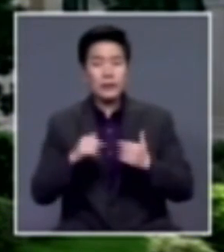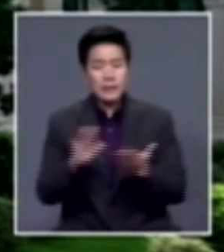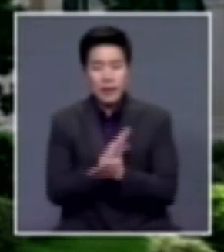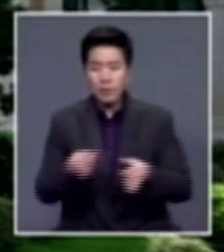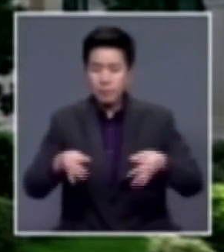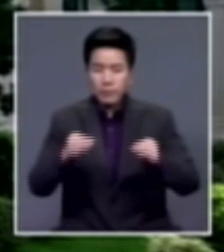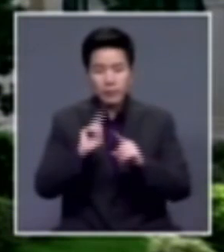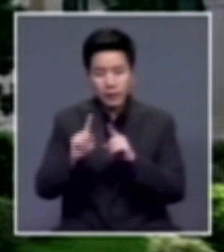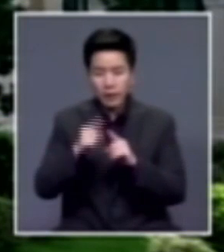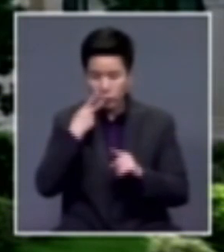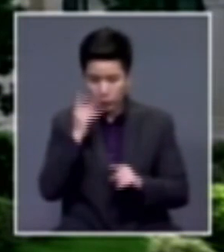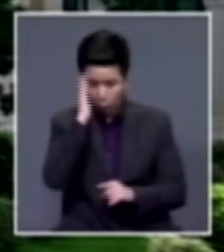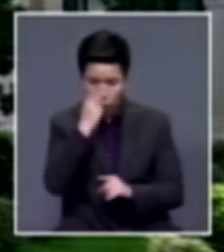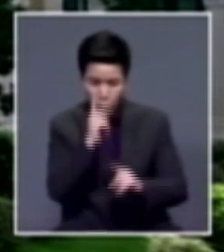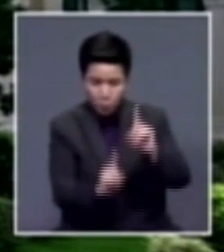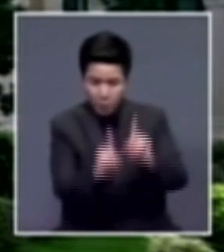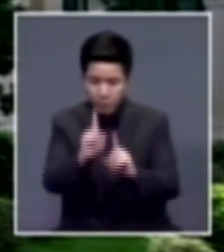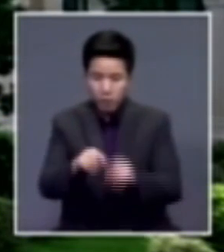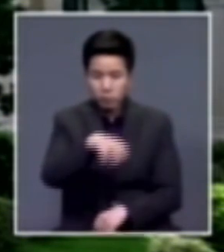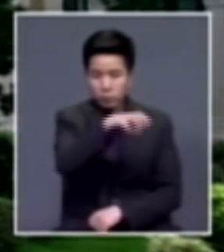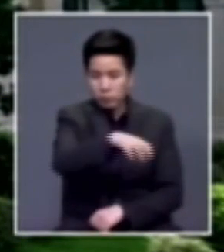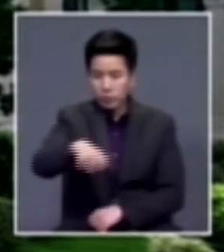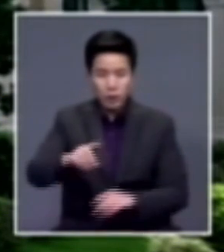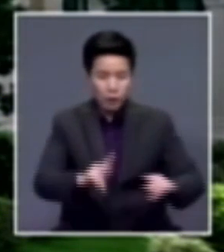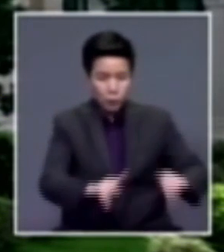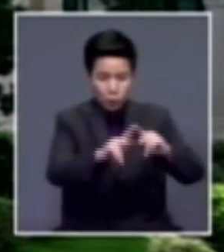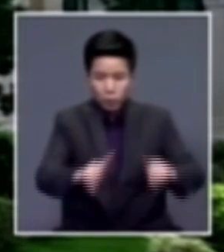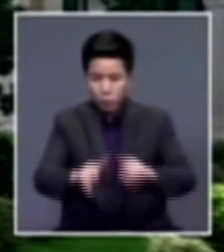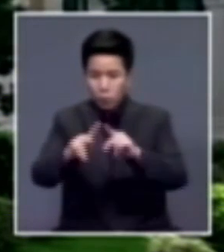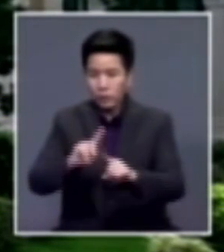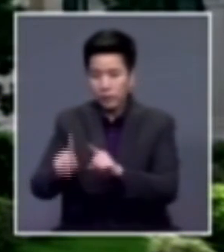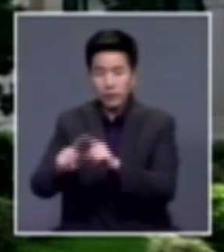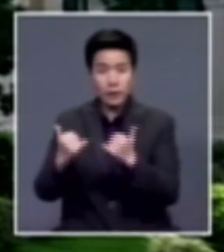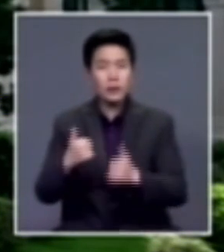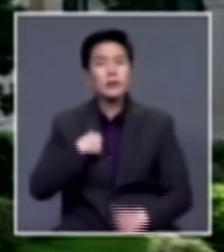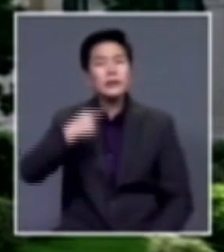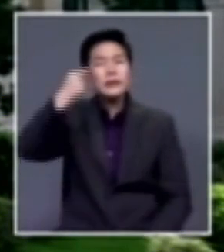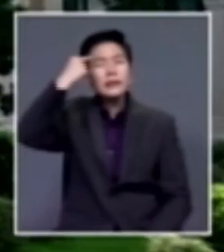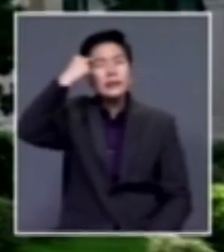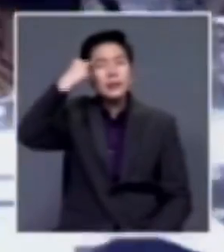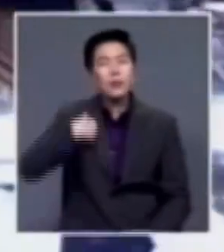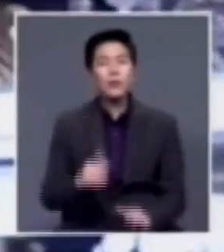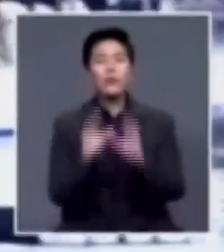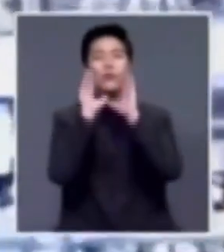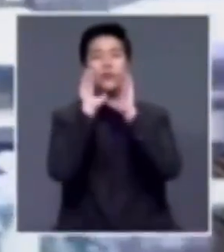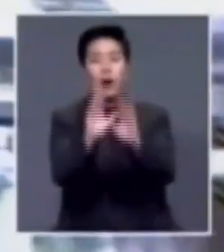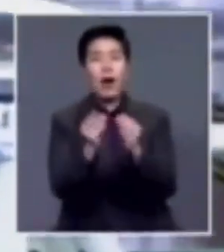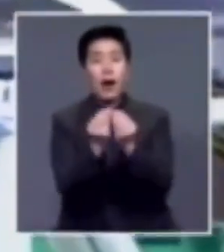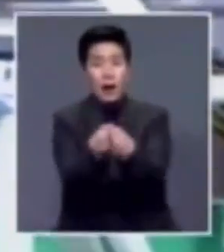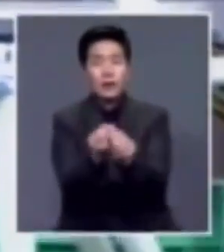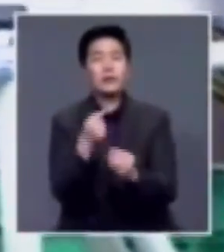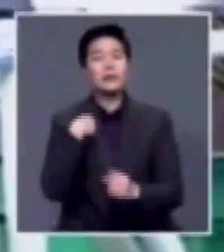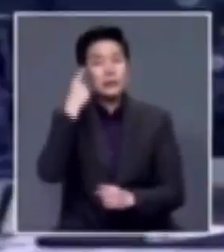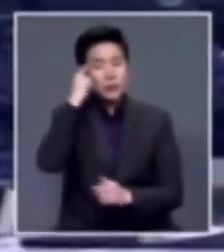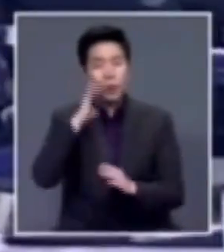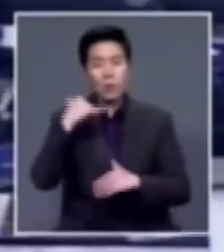ให้กับประชาชนผมจะขอประเมินดูผลงานของทุกหน่วยงานทุกกระทรวงนะครับเราก็หวังว่าสิ่งที่เรากล่าวมาแล้วทั้งหมดนั้นจะสามารถดึงดูด